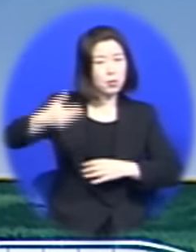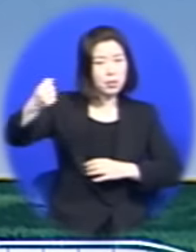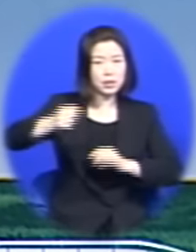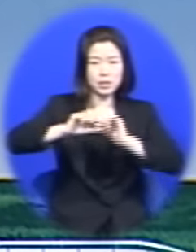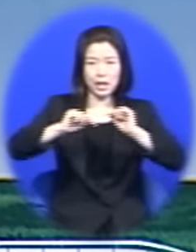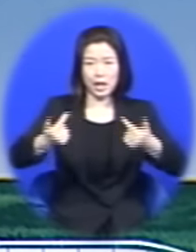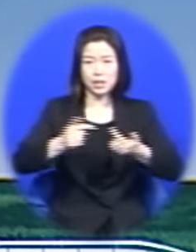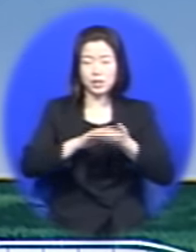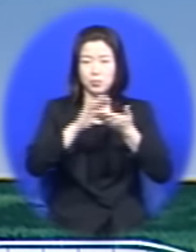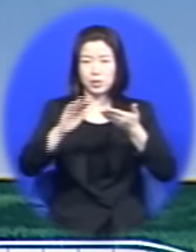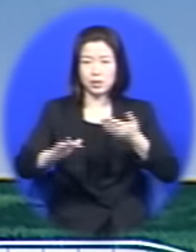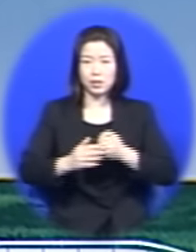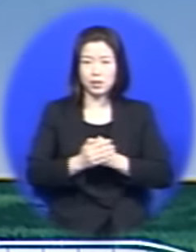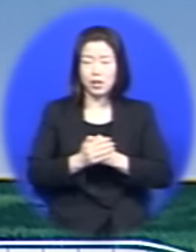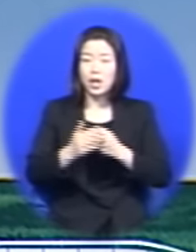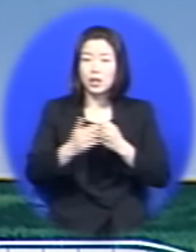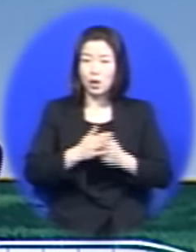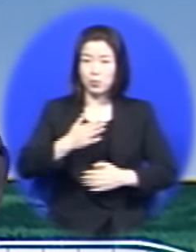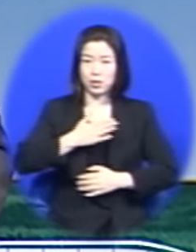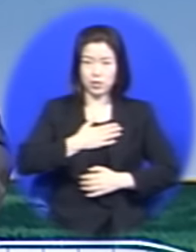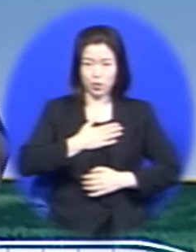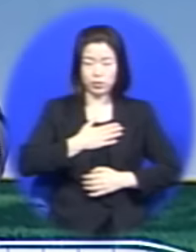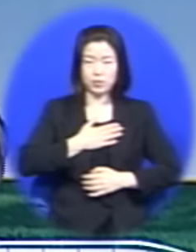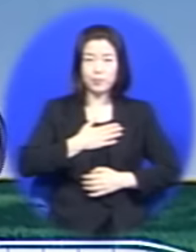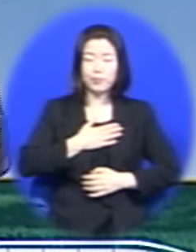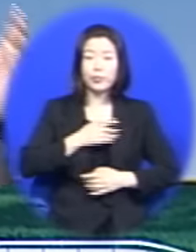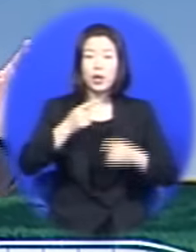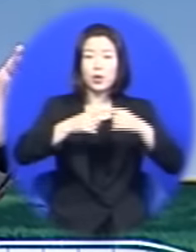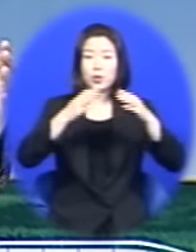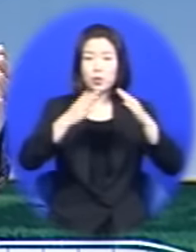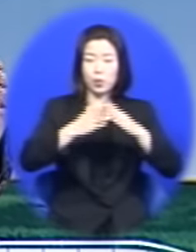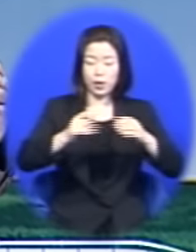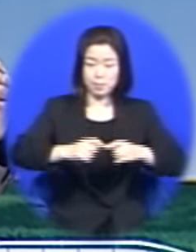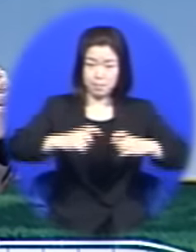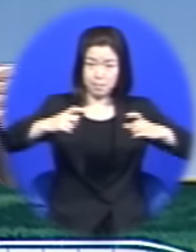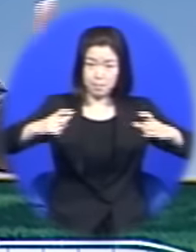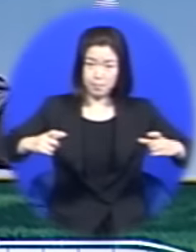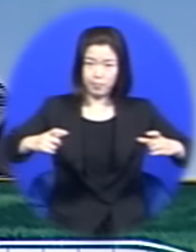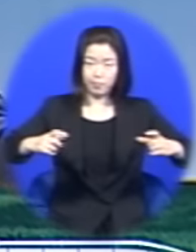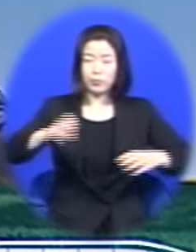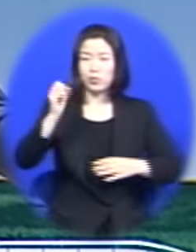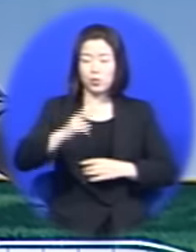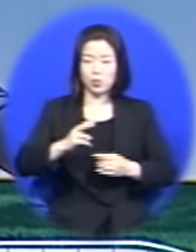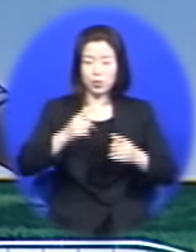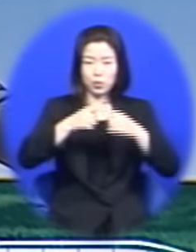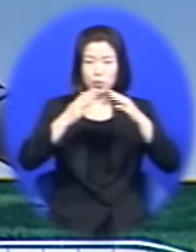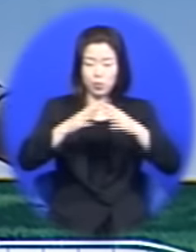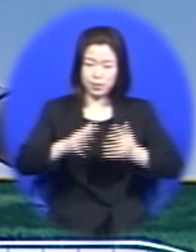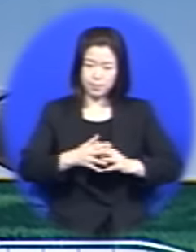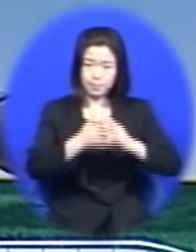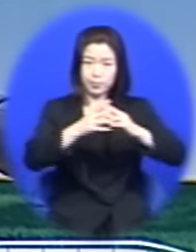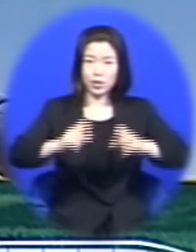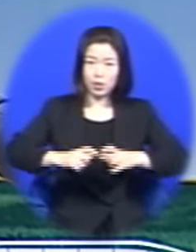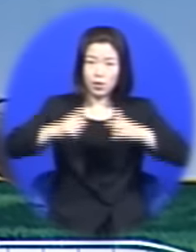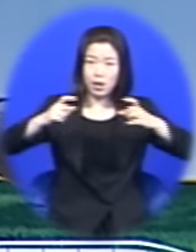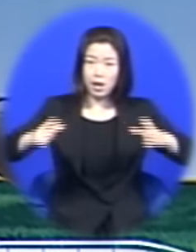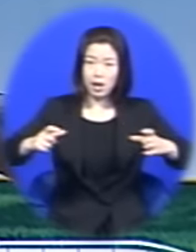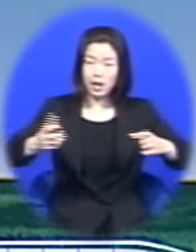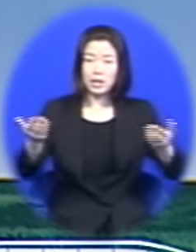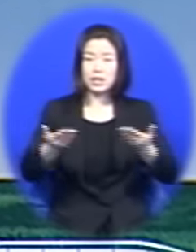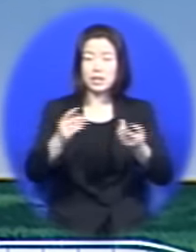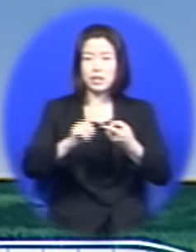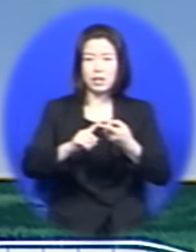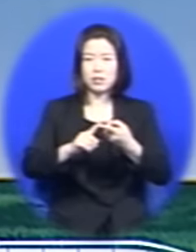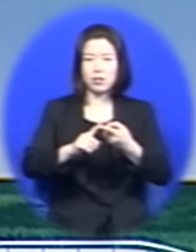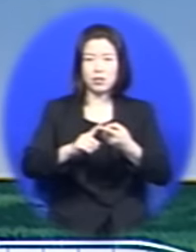않으십니다. 그래서 저는 교회를 교세를 키우거나 교회 건물을 더 확장시키는 일을